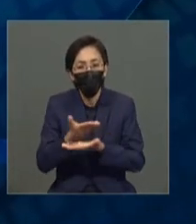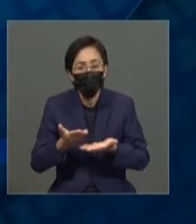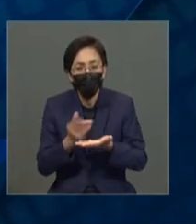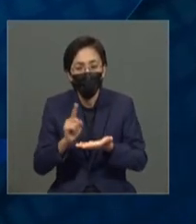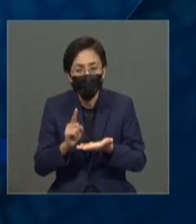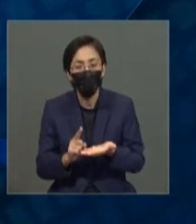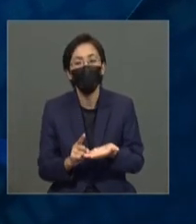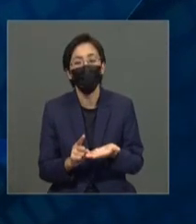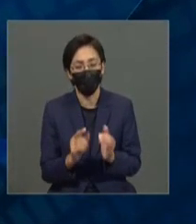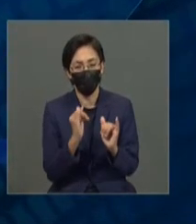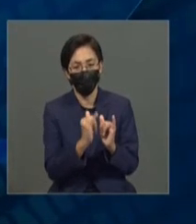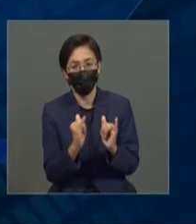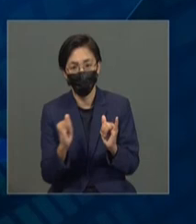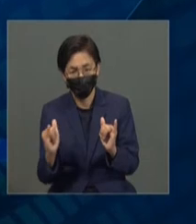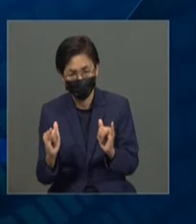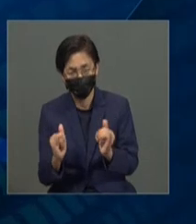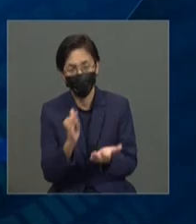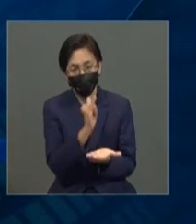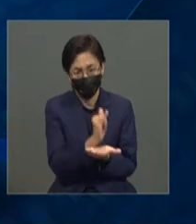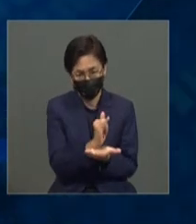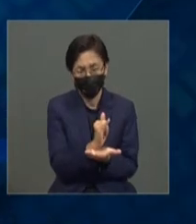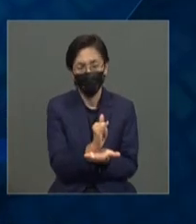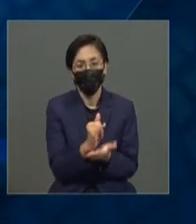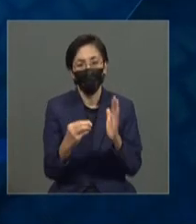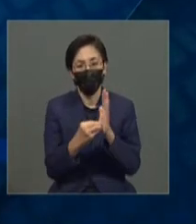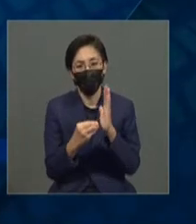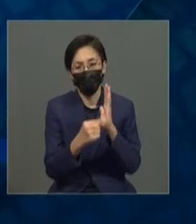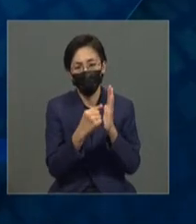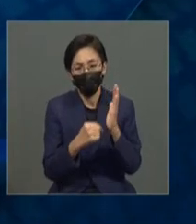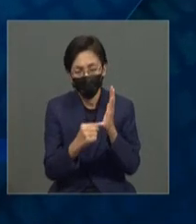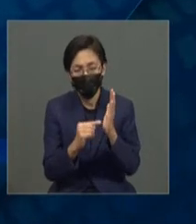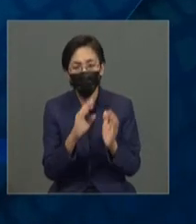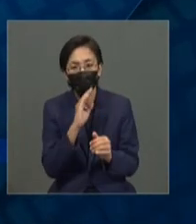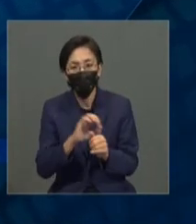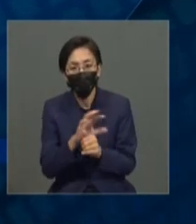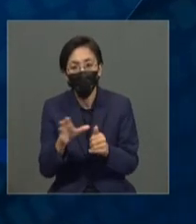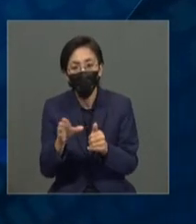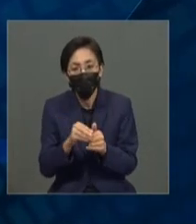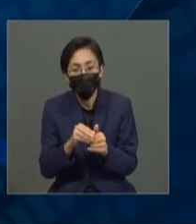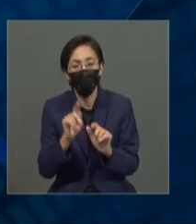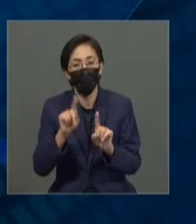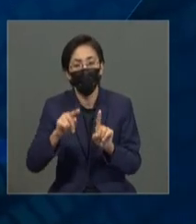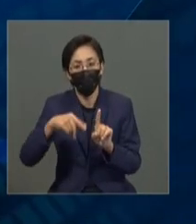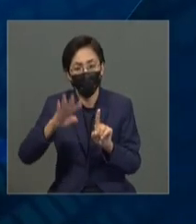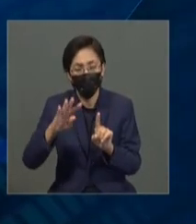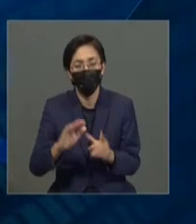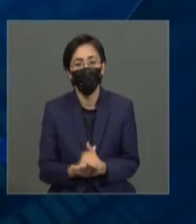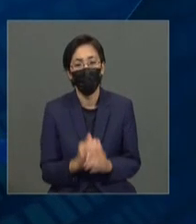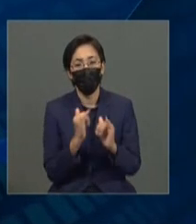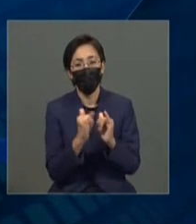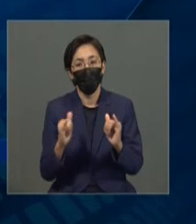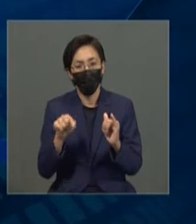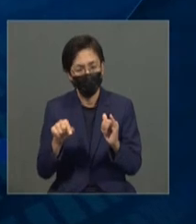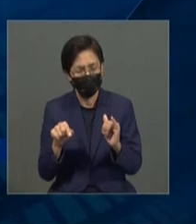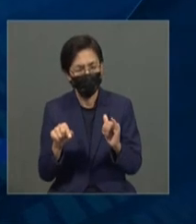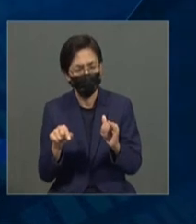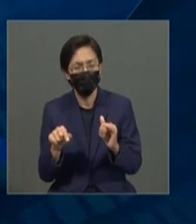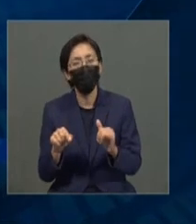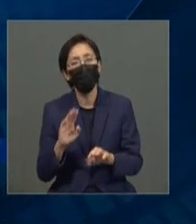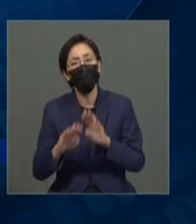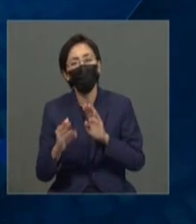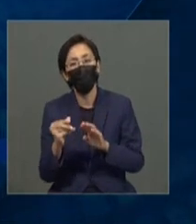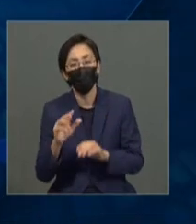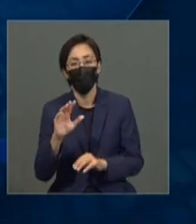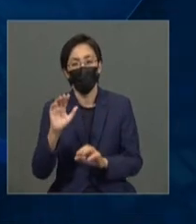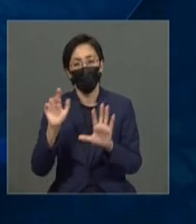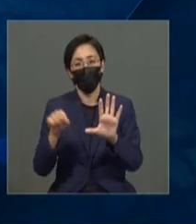เตรียมเตียงของกทม.และปริมณฑลในส่วนของการติดเชื้อ 1,000 กว่ารายเตียงจะต้องเตรียมให้ได้ไม่ต่ำ